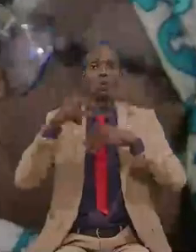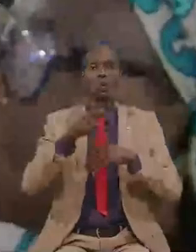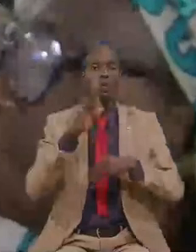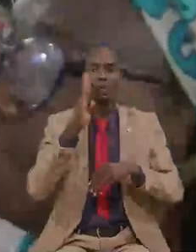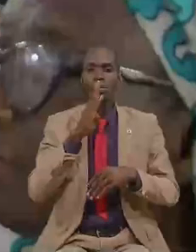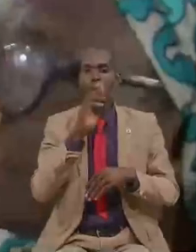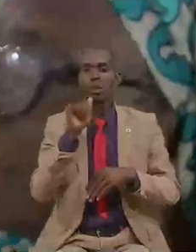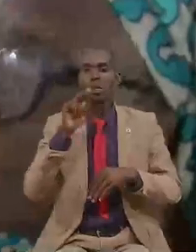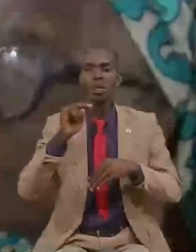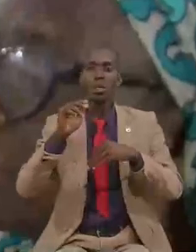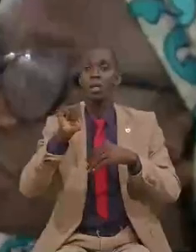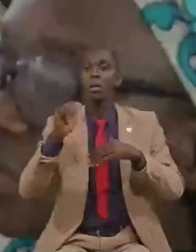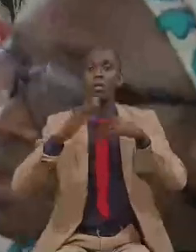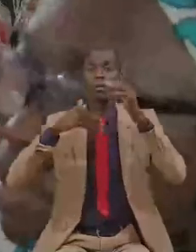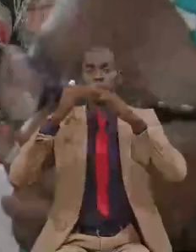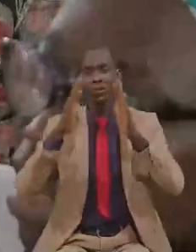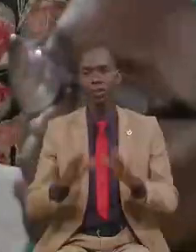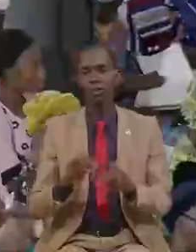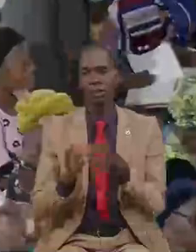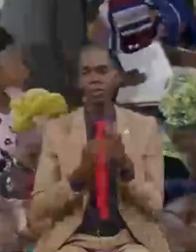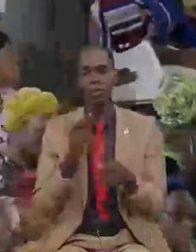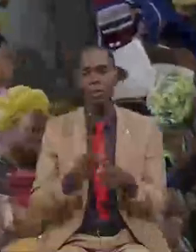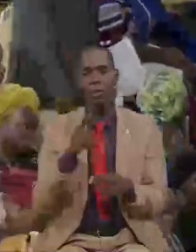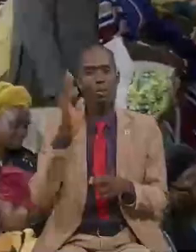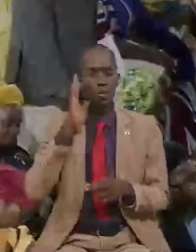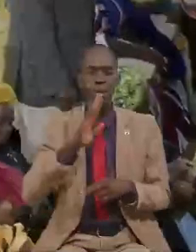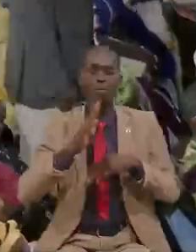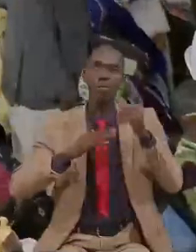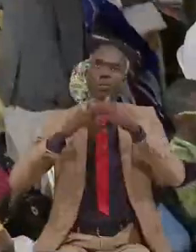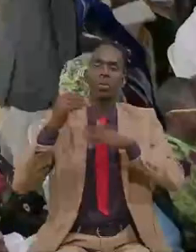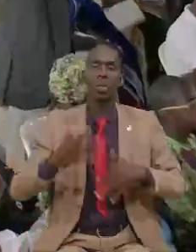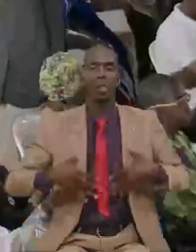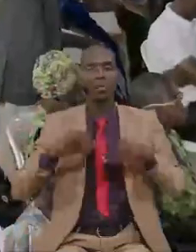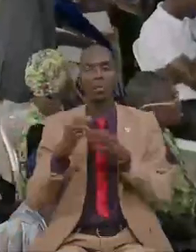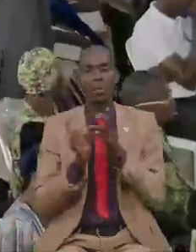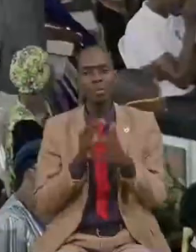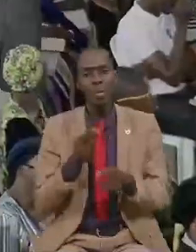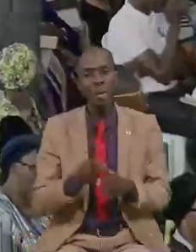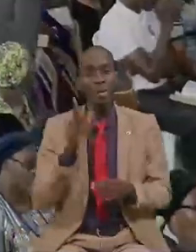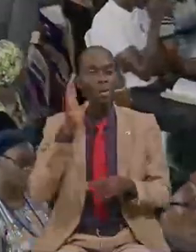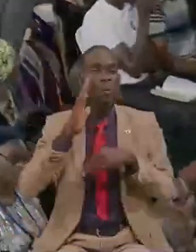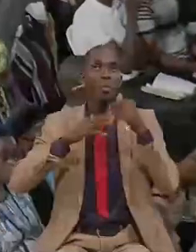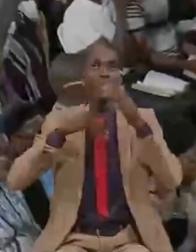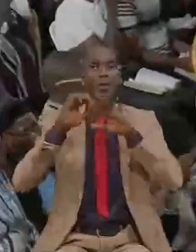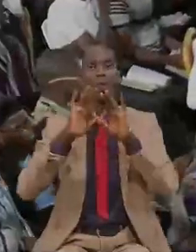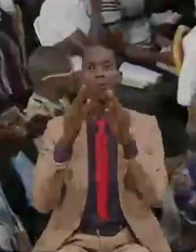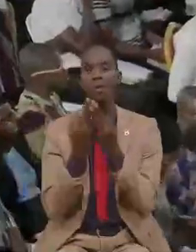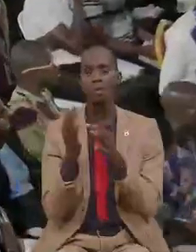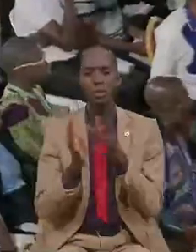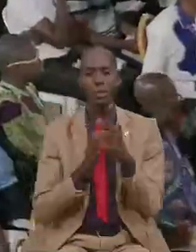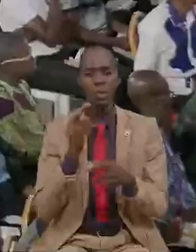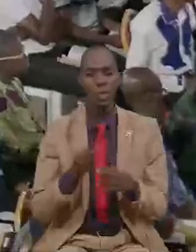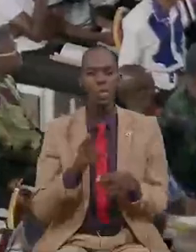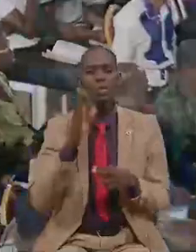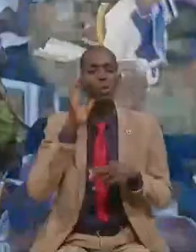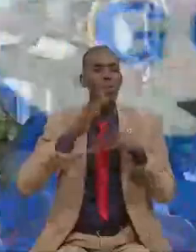bâtisseur. Tu vas bâtir des vies. Tu vas bâtir des familles. Tu vas bâtir l'église,